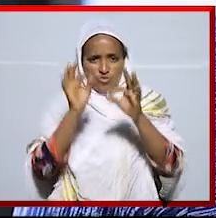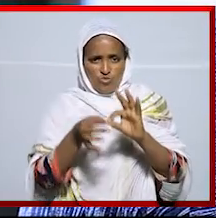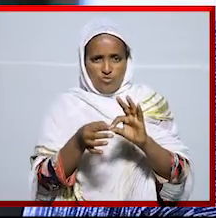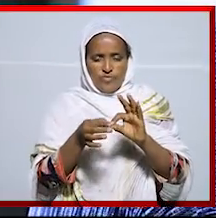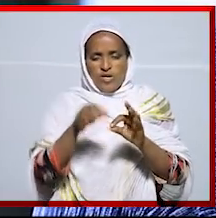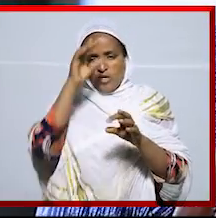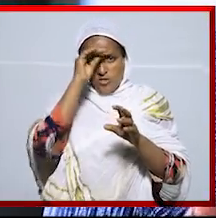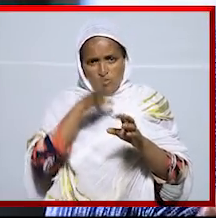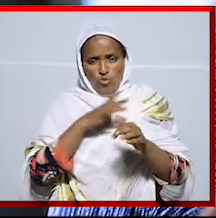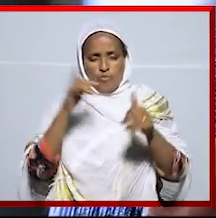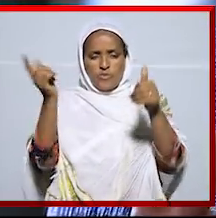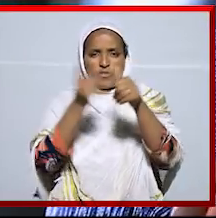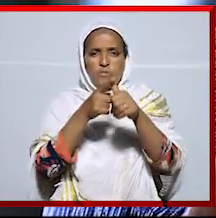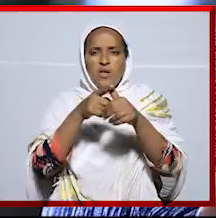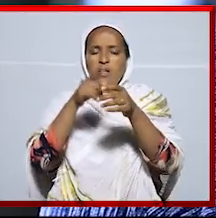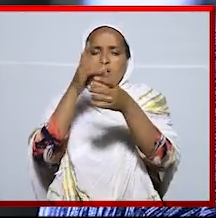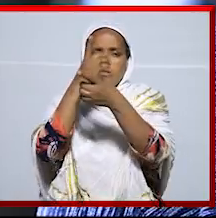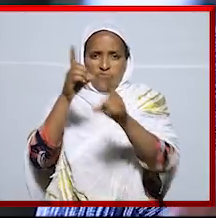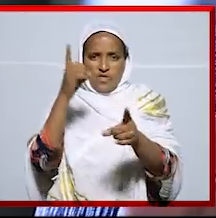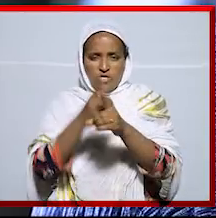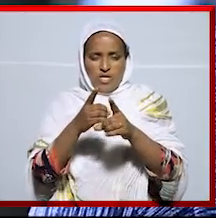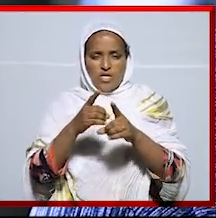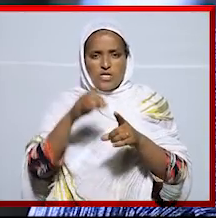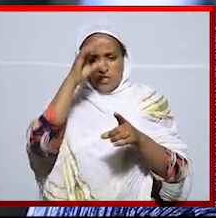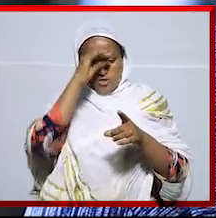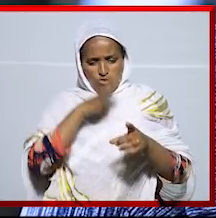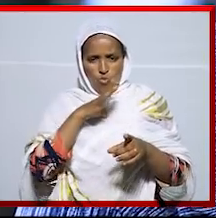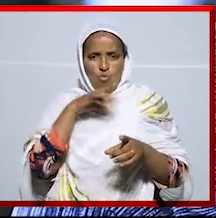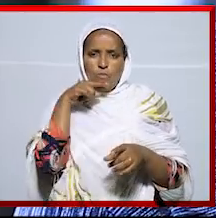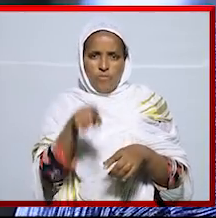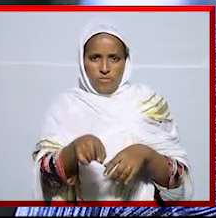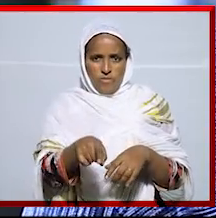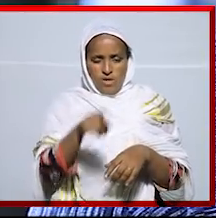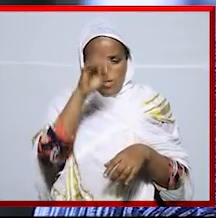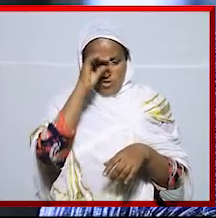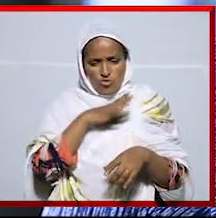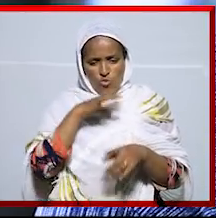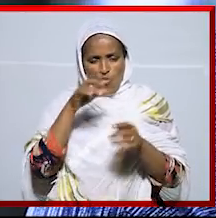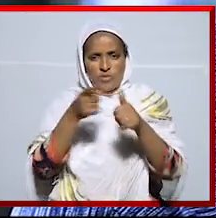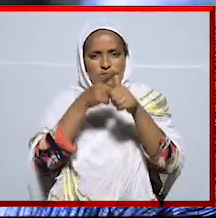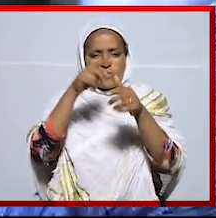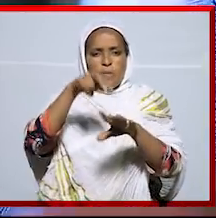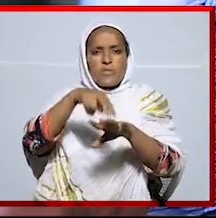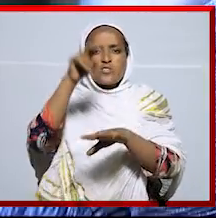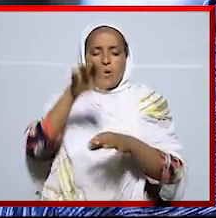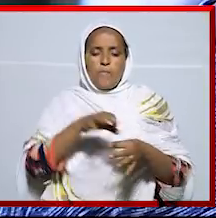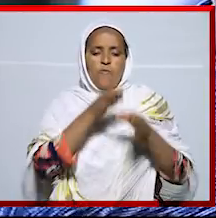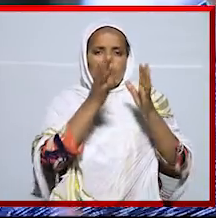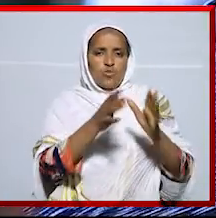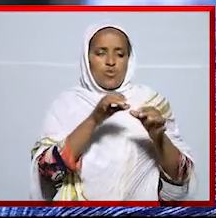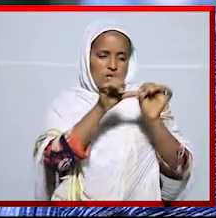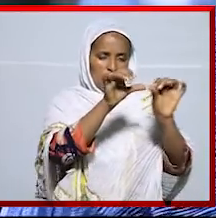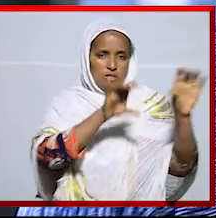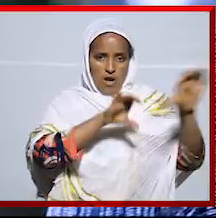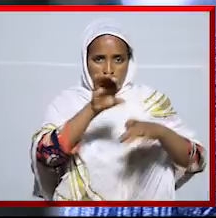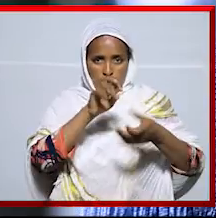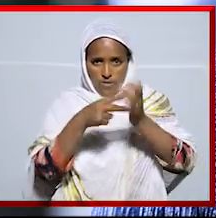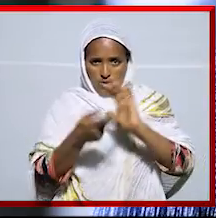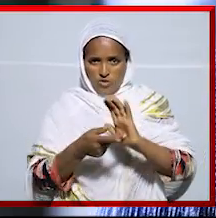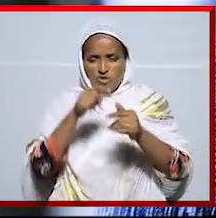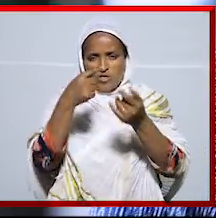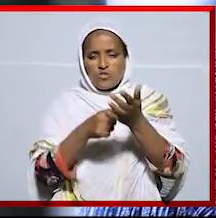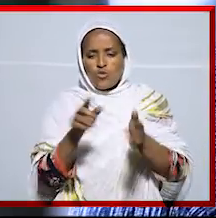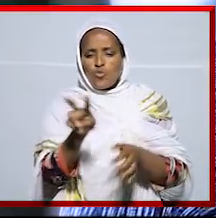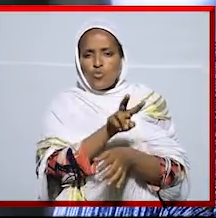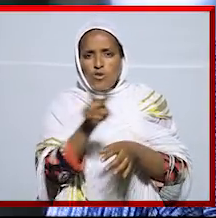ነው ሰው መጀመሪያ ሲፈጠር ሰባዊነት የሚባል ነገር አለ ሰባዊነቱ ደግሞ መነሻው መንፈሳዊነትን እንዲቀጥል ያደርጋል